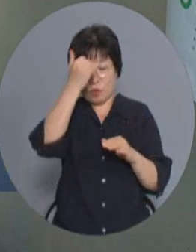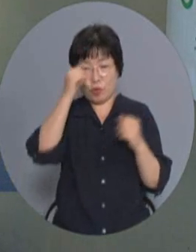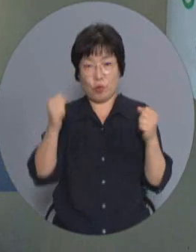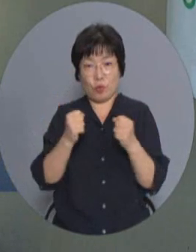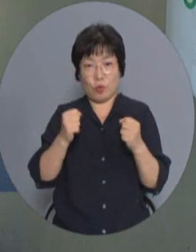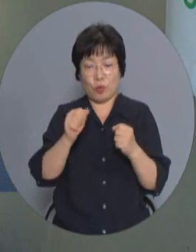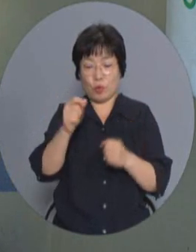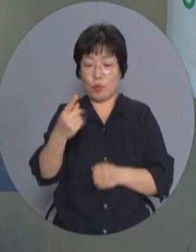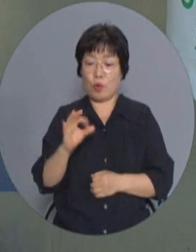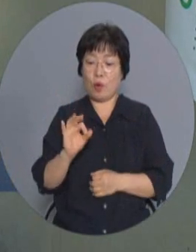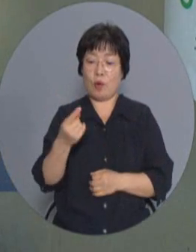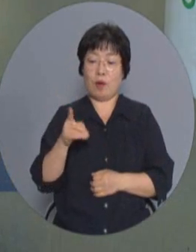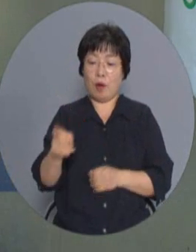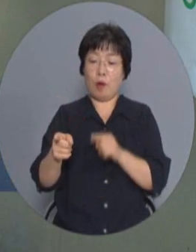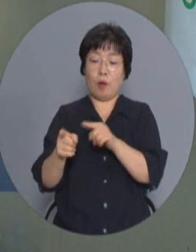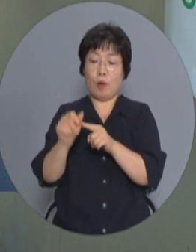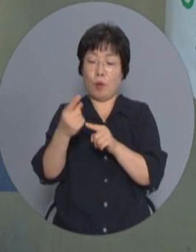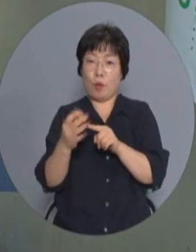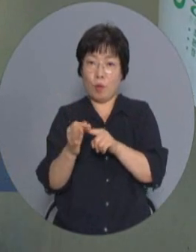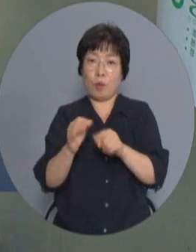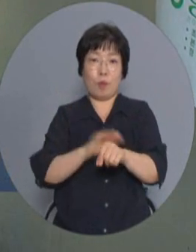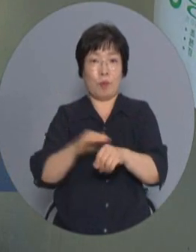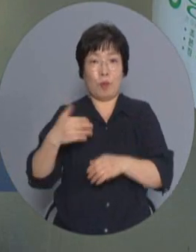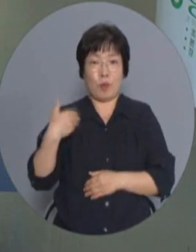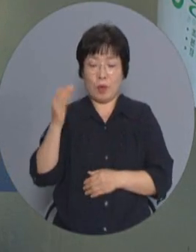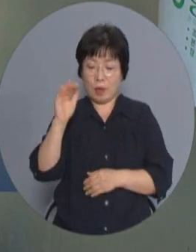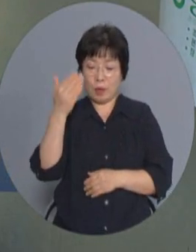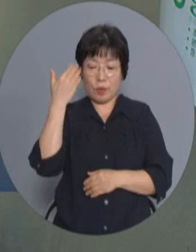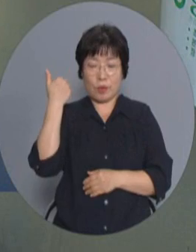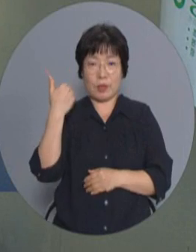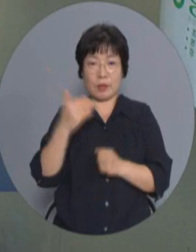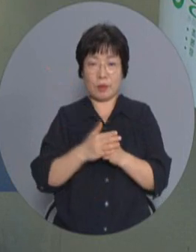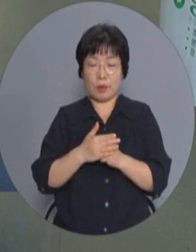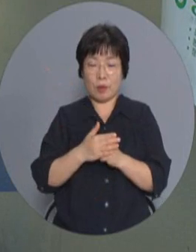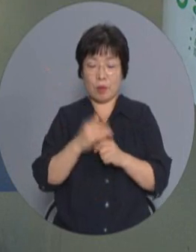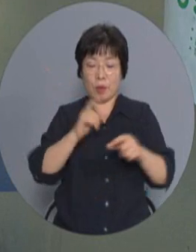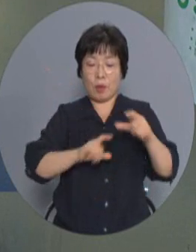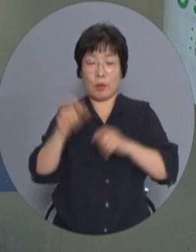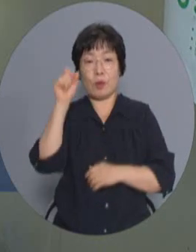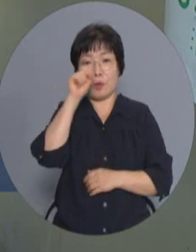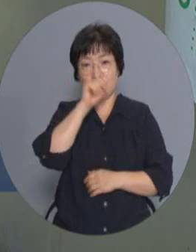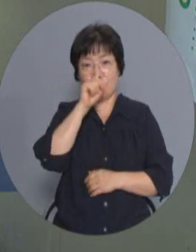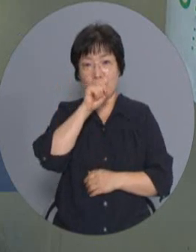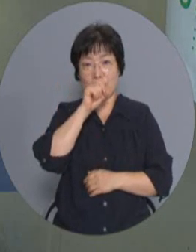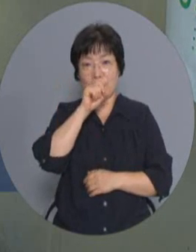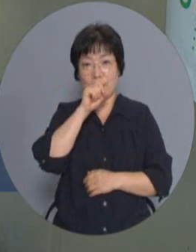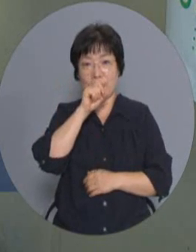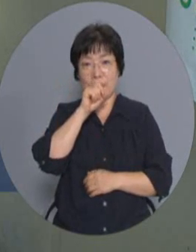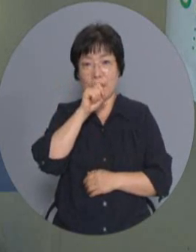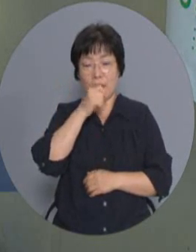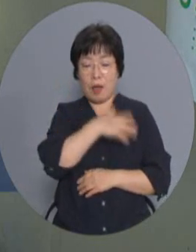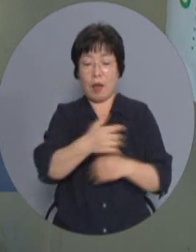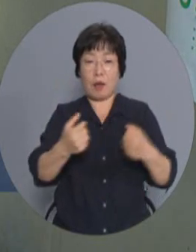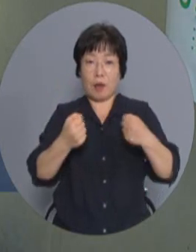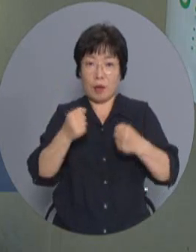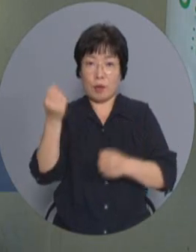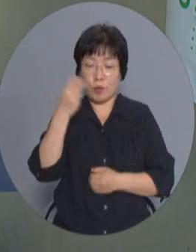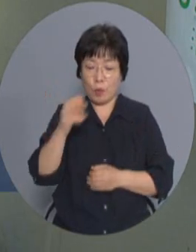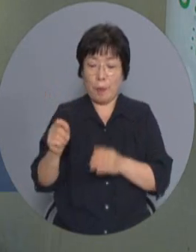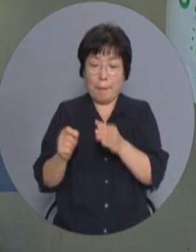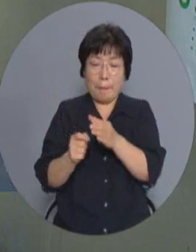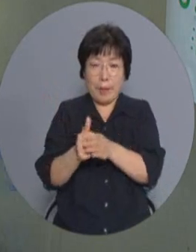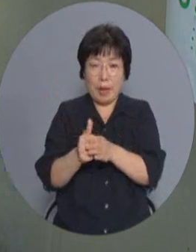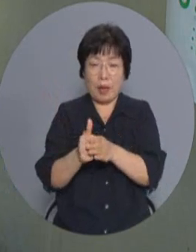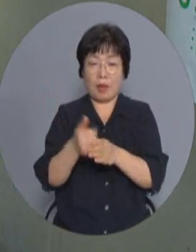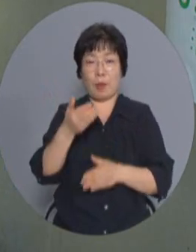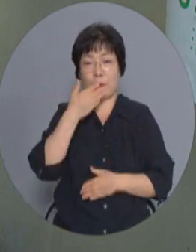아예 홍어를, 홍어의 홍자도 모르다가 근래에 들어서는 홍어를 그분들이 더 찾아요. 건강식품이고 그